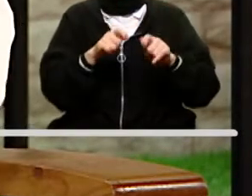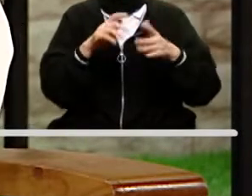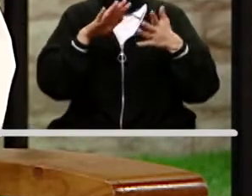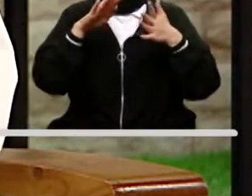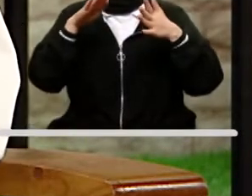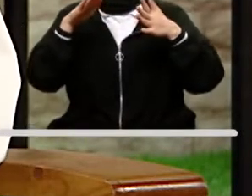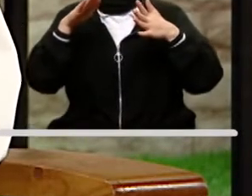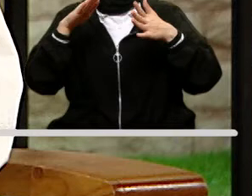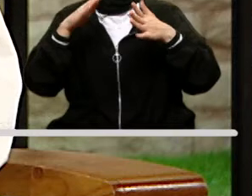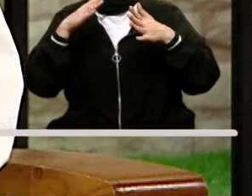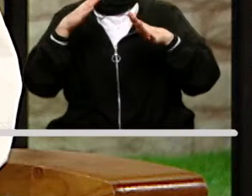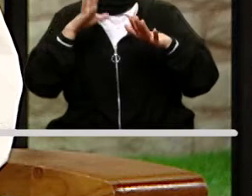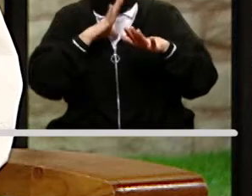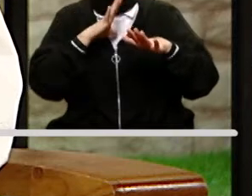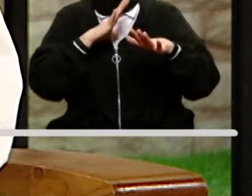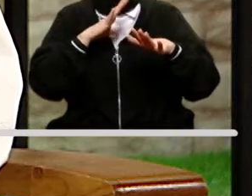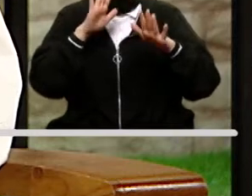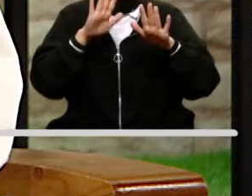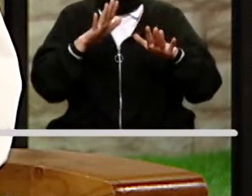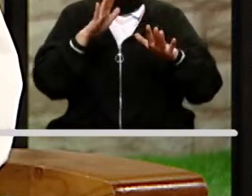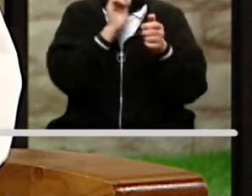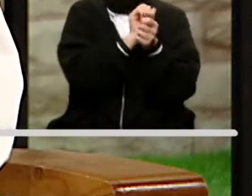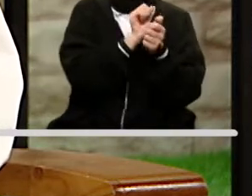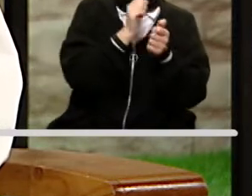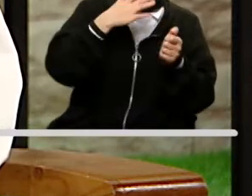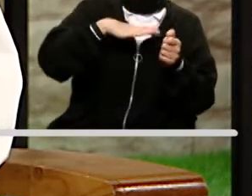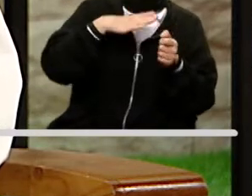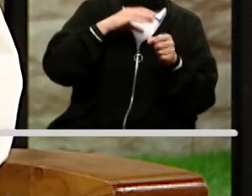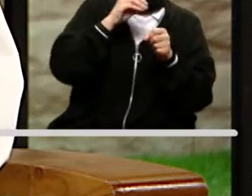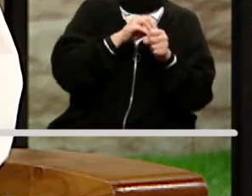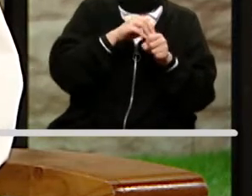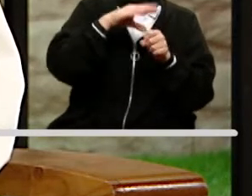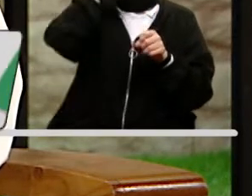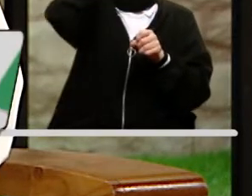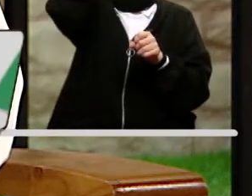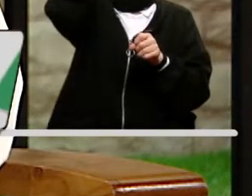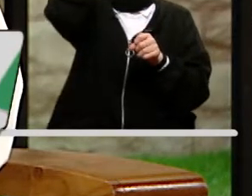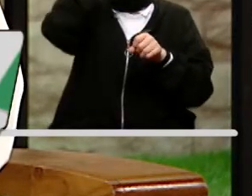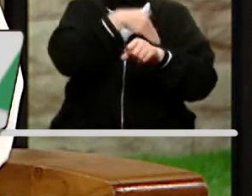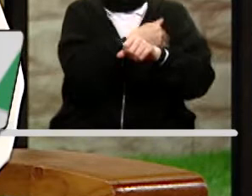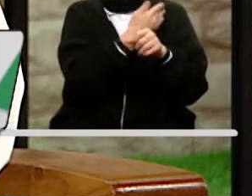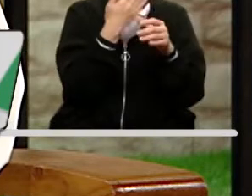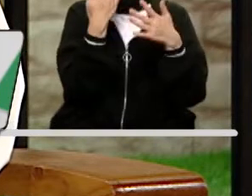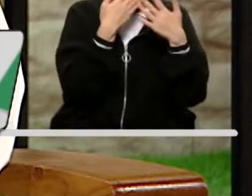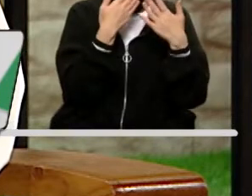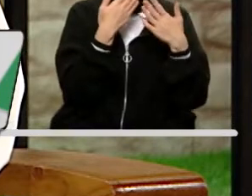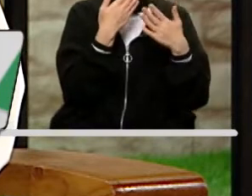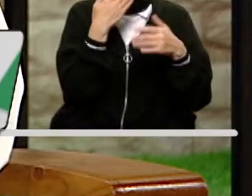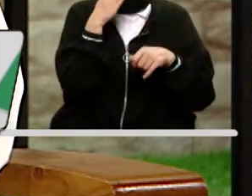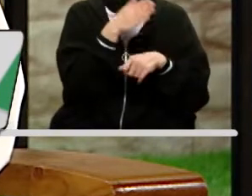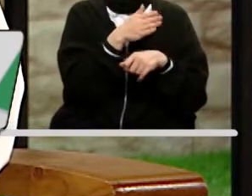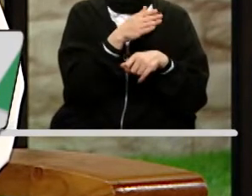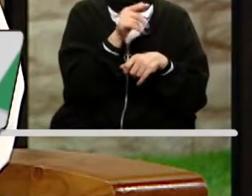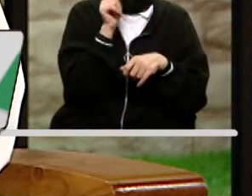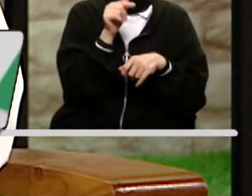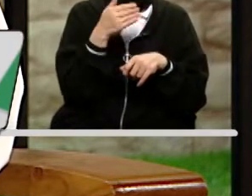ailem istedi diye hukuk okuduysam ve sonrasında da çocuğuma sanat oku, tıp oku diyorsam, bu benim kendi ilgi alanım,